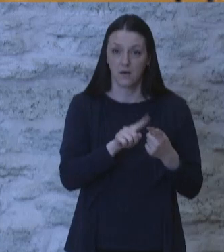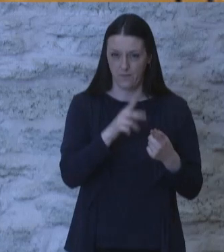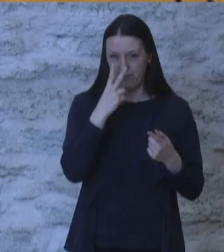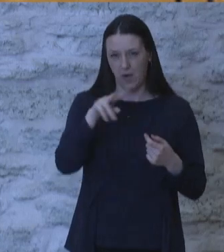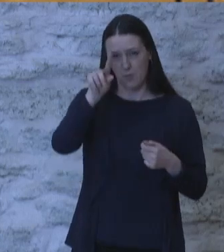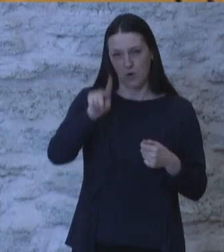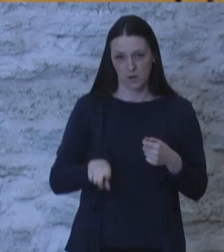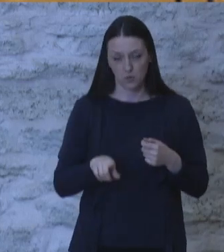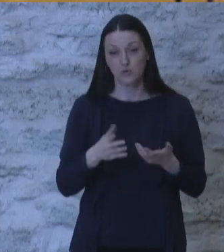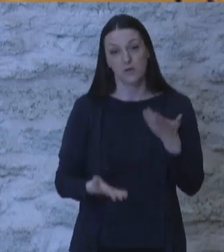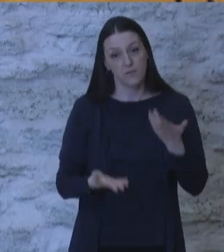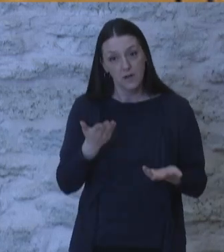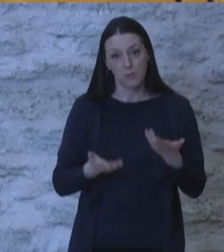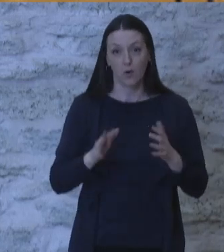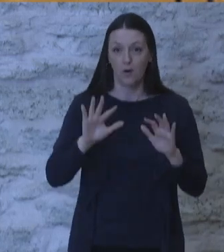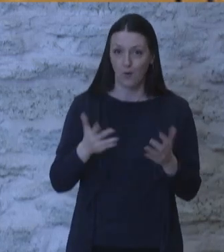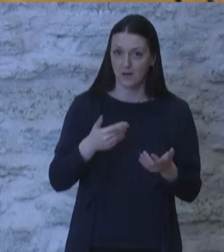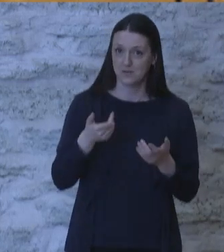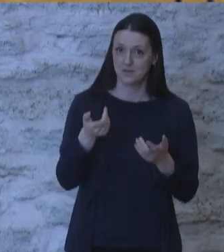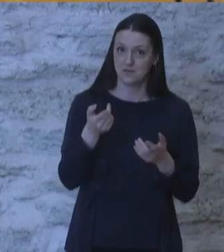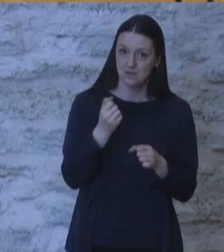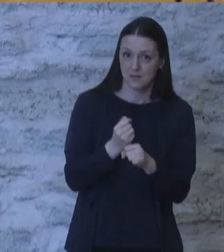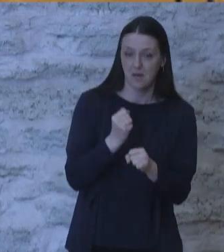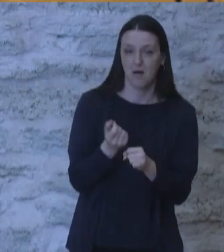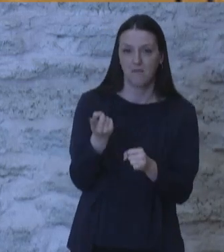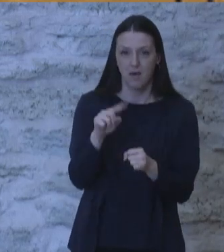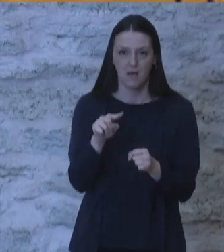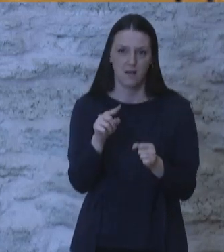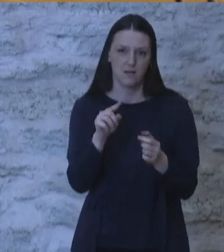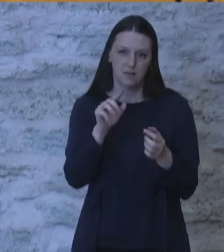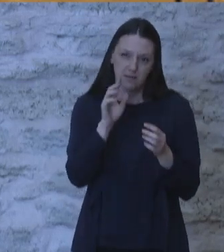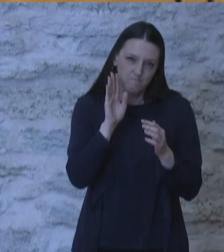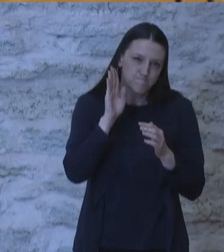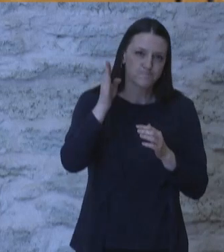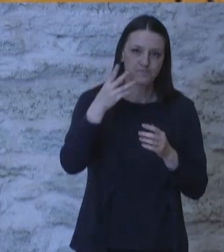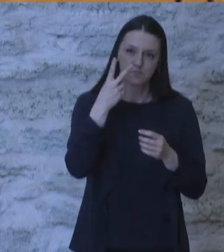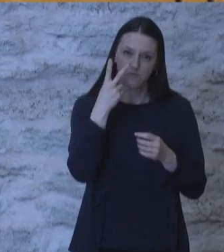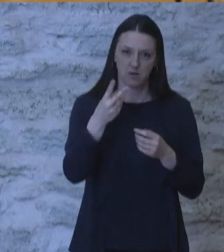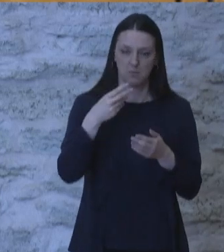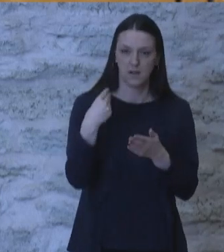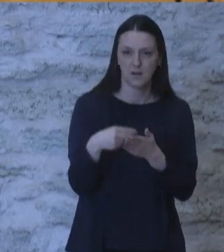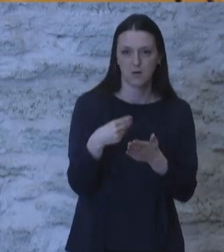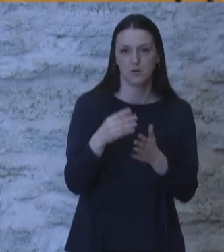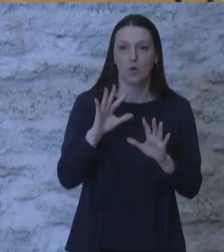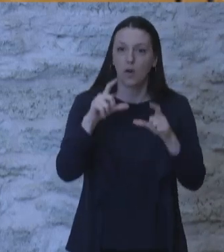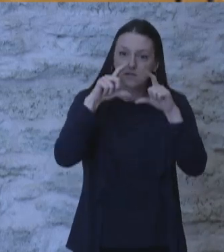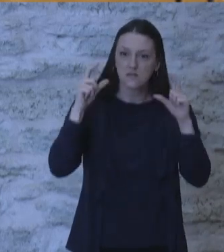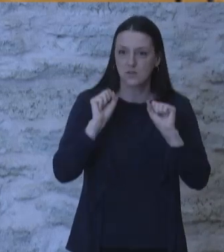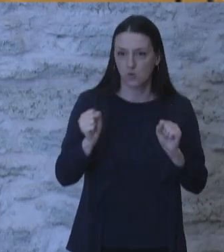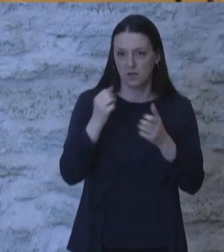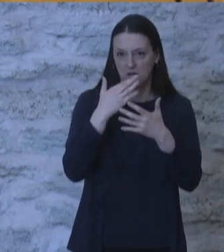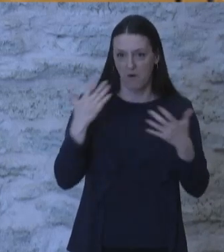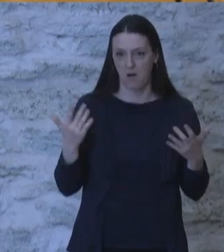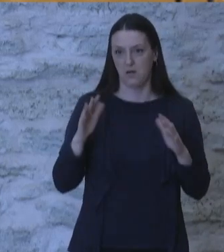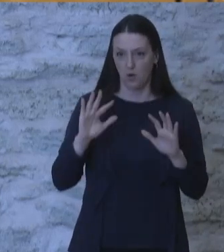oli võimalik teha edasi vaatavaid siis hinnangud ka sellele, et meie isikukaitsevahendid tervisaameti sektoris ja ühiskas laiemalt